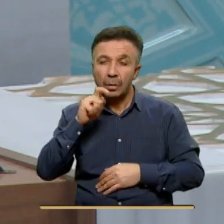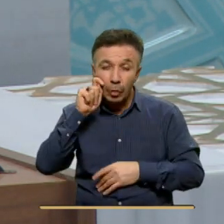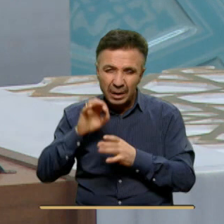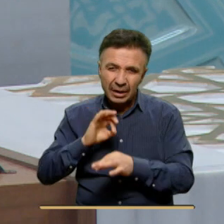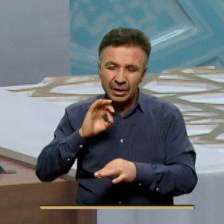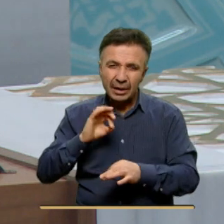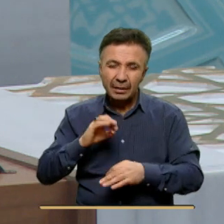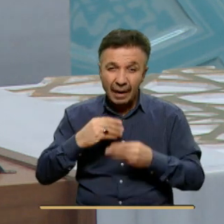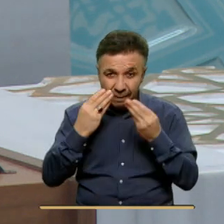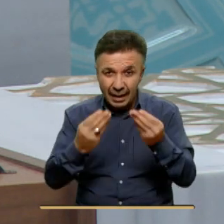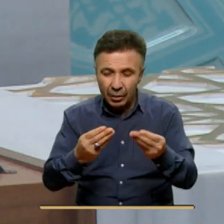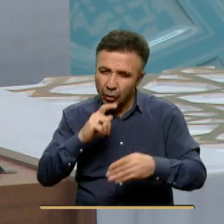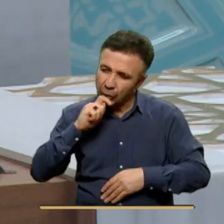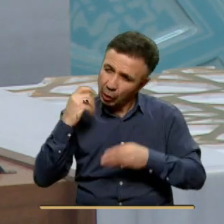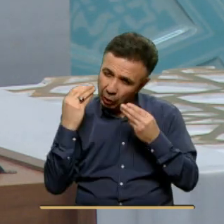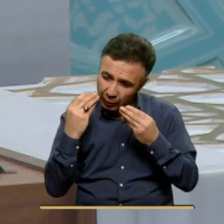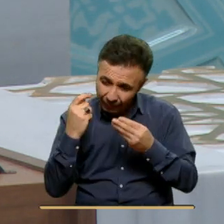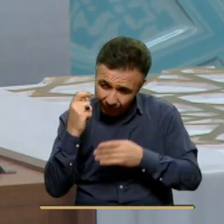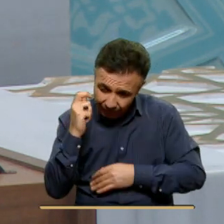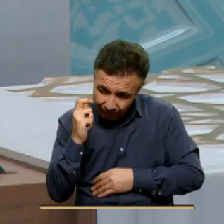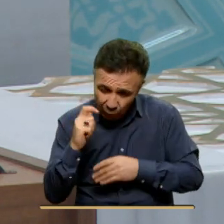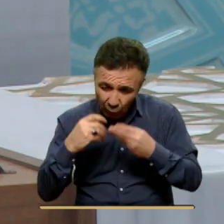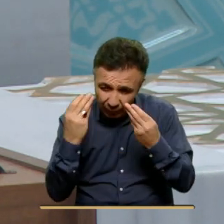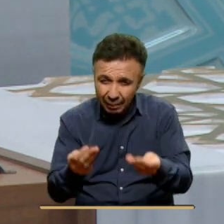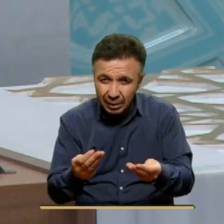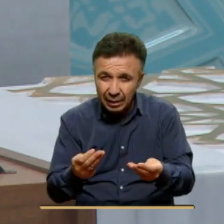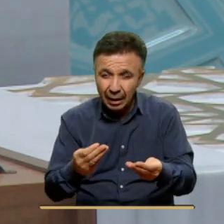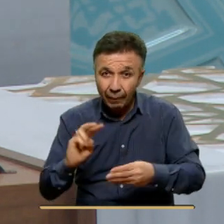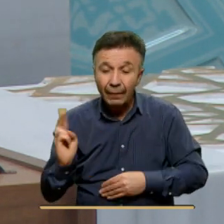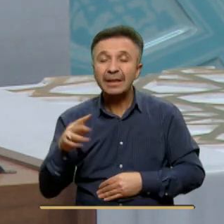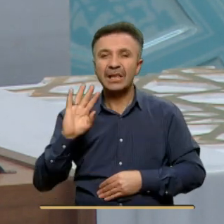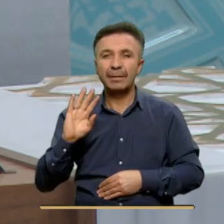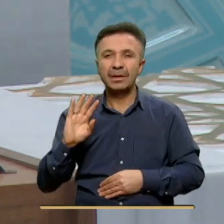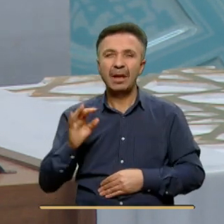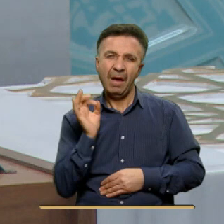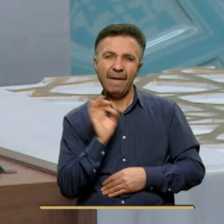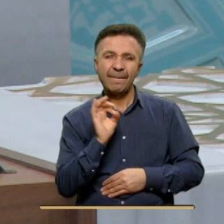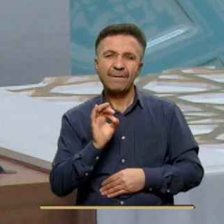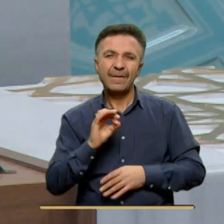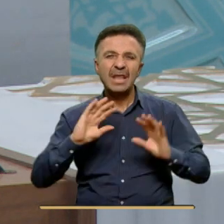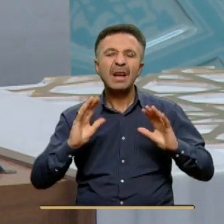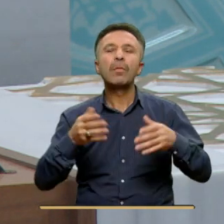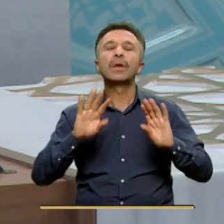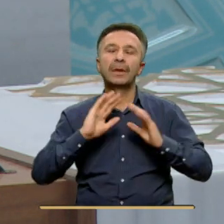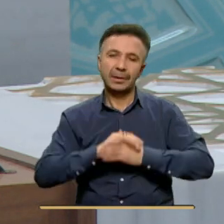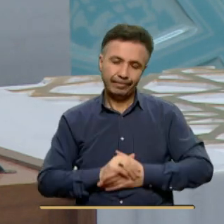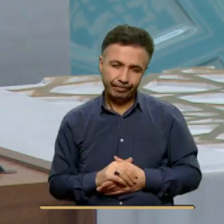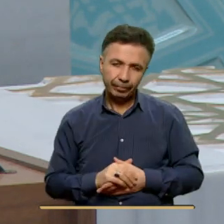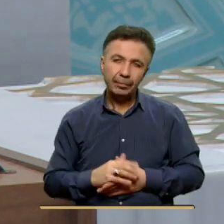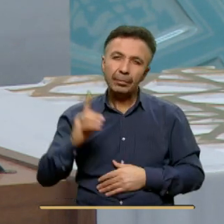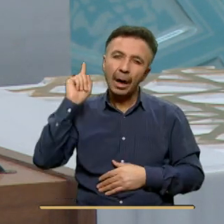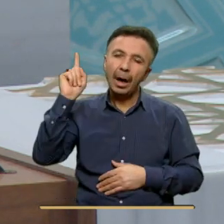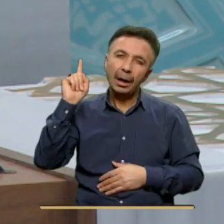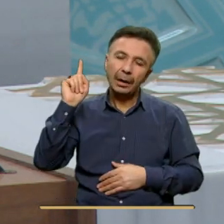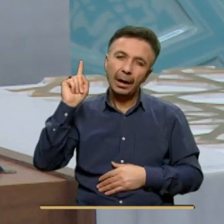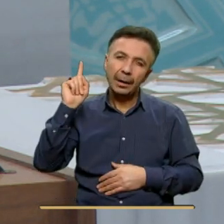dönemez. Fitne ve fesadın peşinden koşarak yeryüzünde bozgunculuk çıkaramaz. Allah